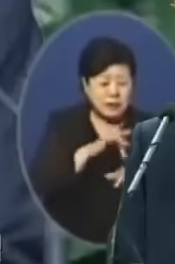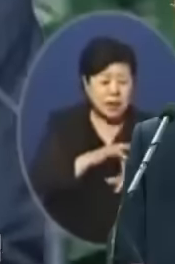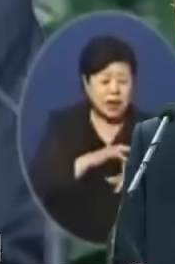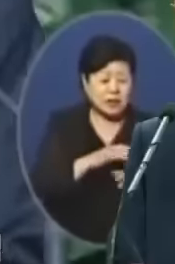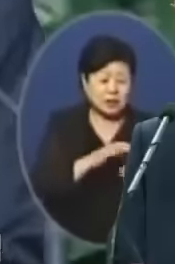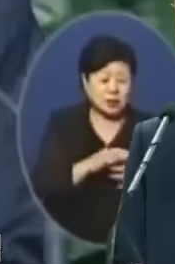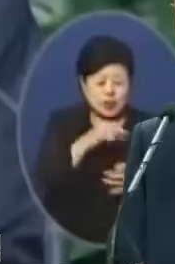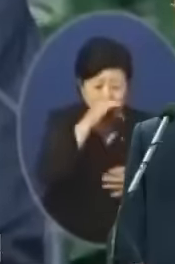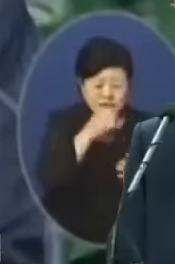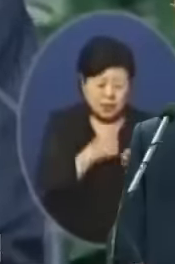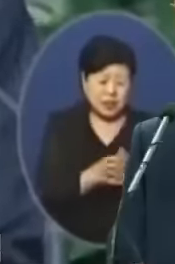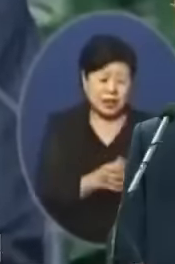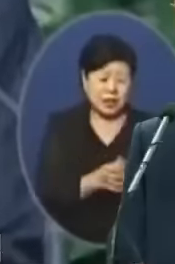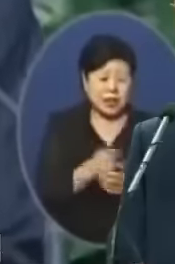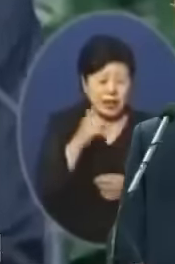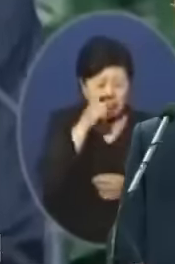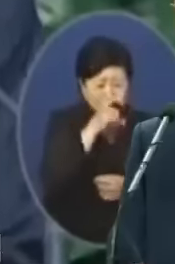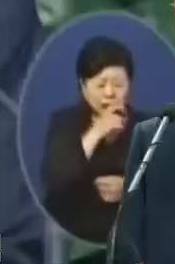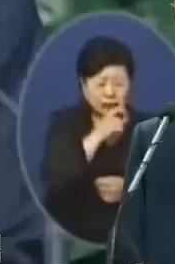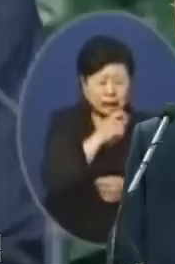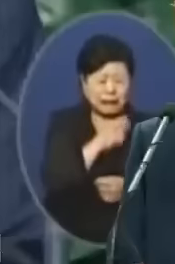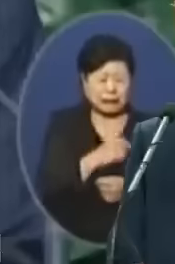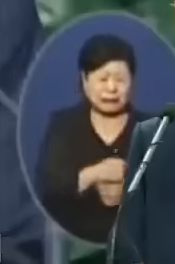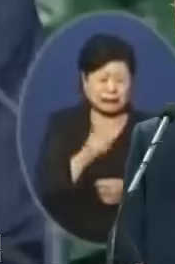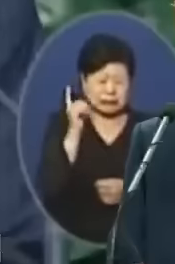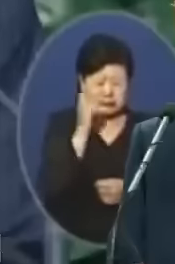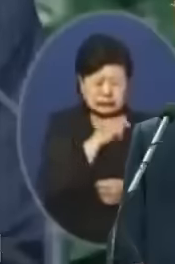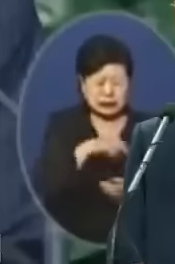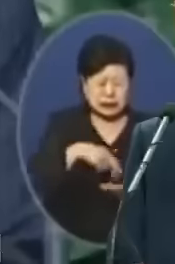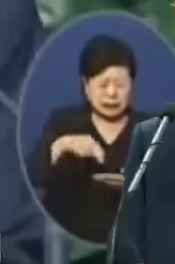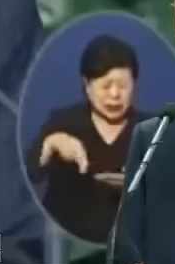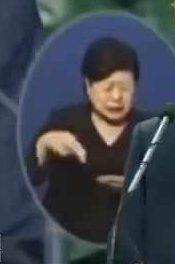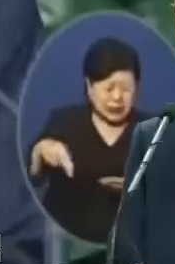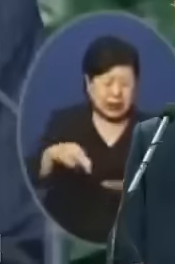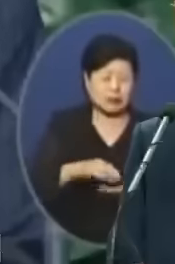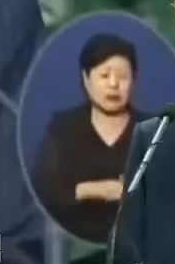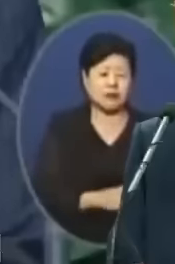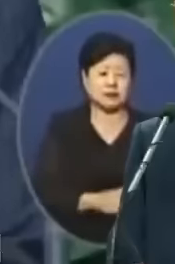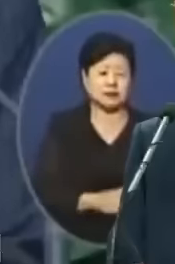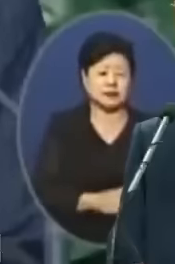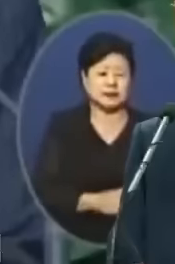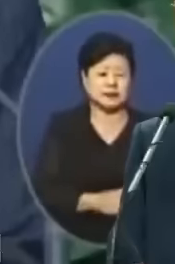속아 있으므로 더럽고 추하고 방탕하고